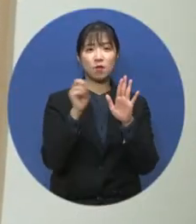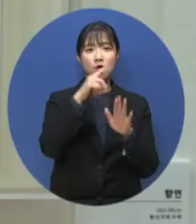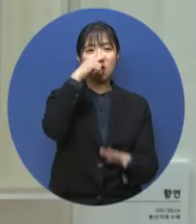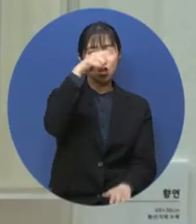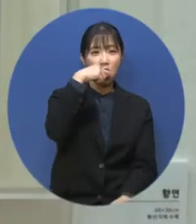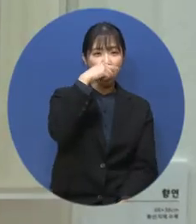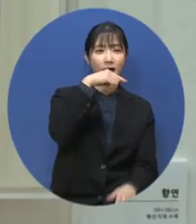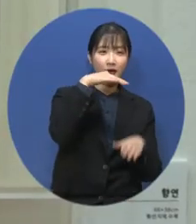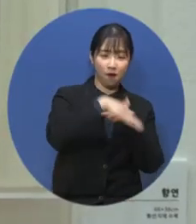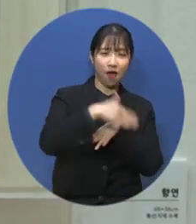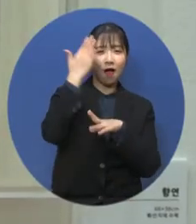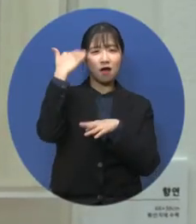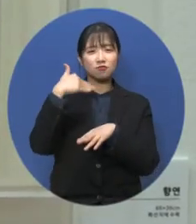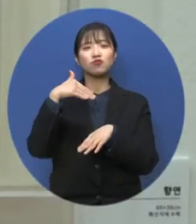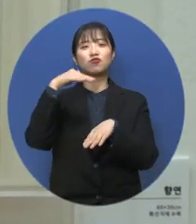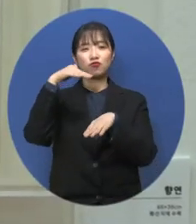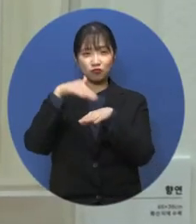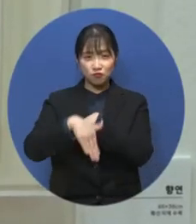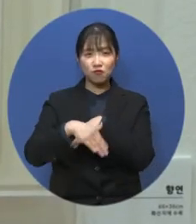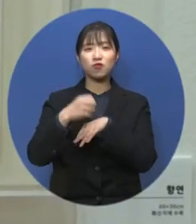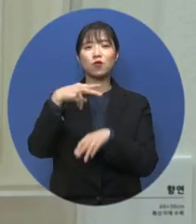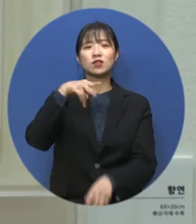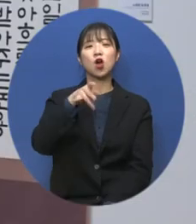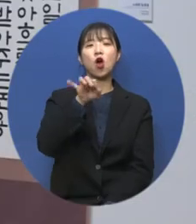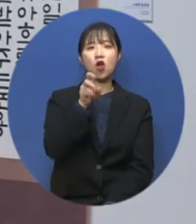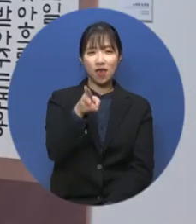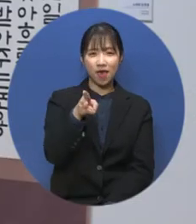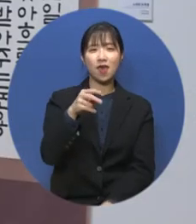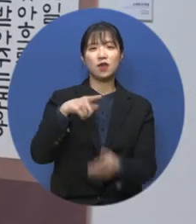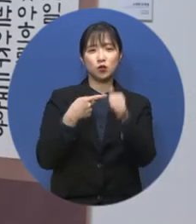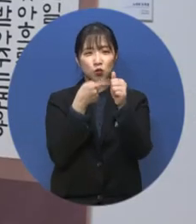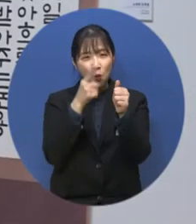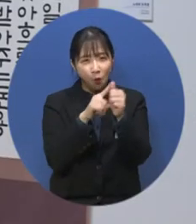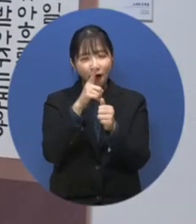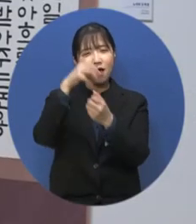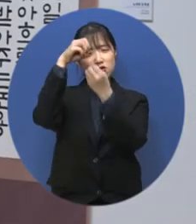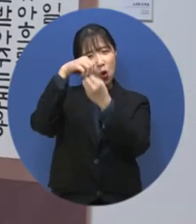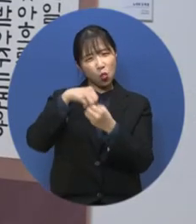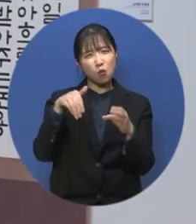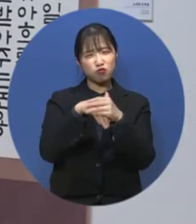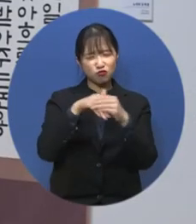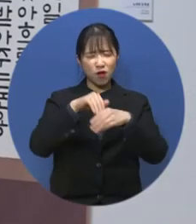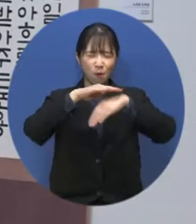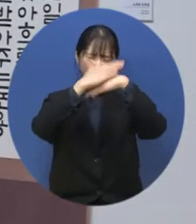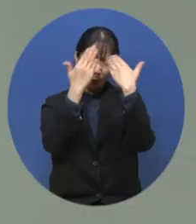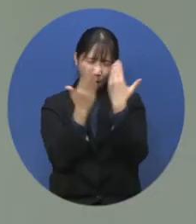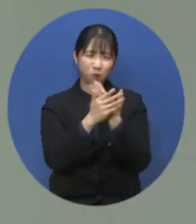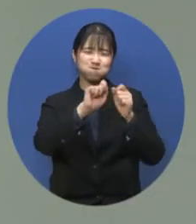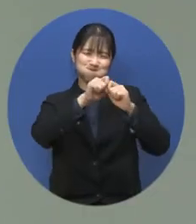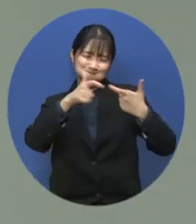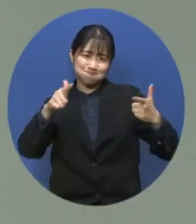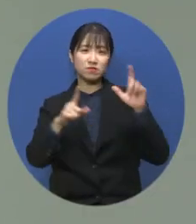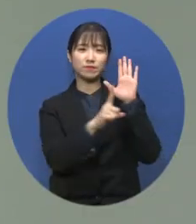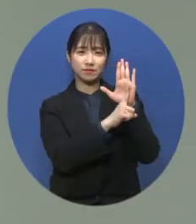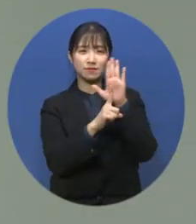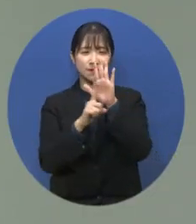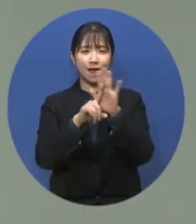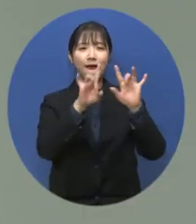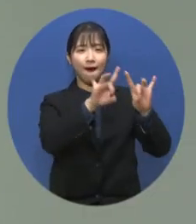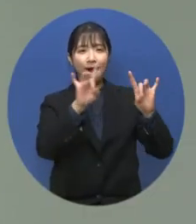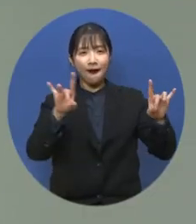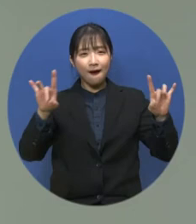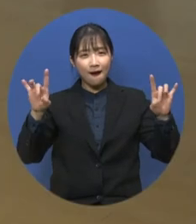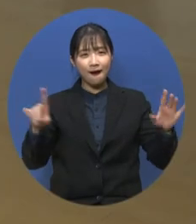서양화, 한국화, 서예, 문인화, 조각, 전통문화 등 전 장르가 전시돼 각 분야 작가들의